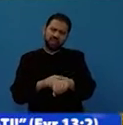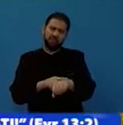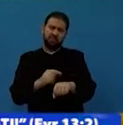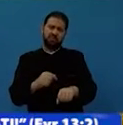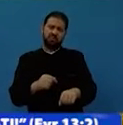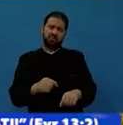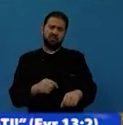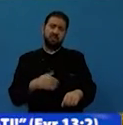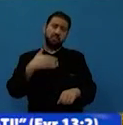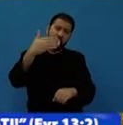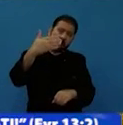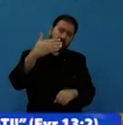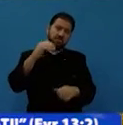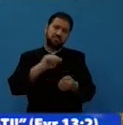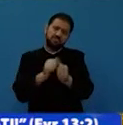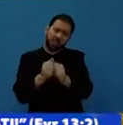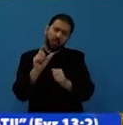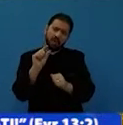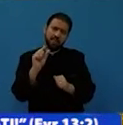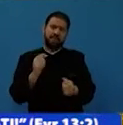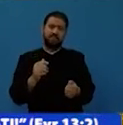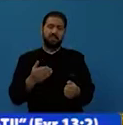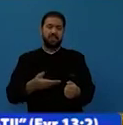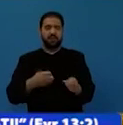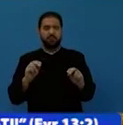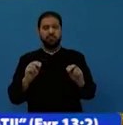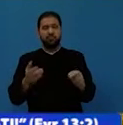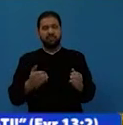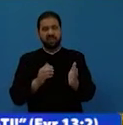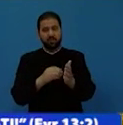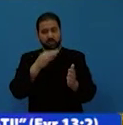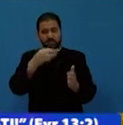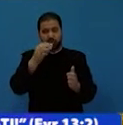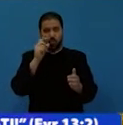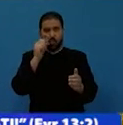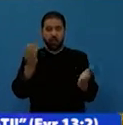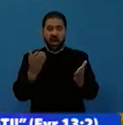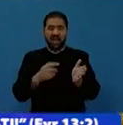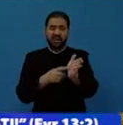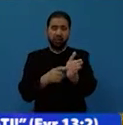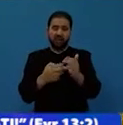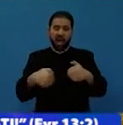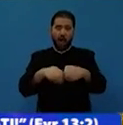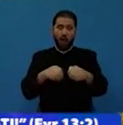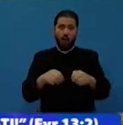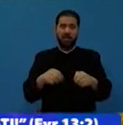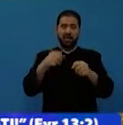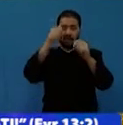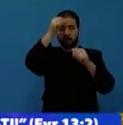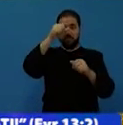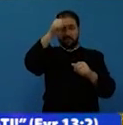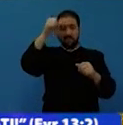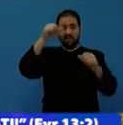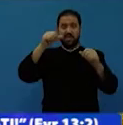timp. Vreau să facem mențiunea pentru cei care ne urmăresc că a faptului că Biserica Ortodoxă Română,